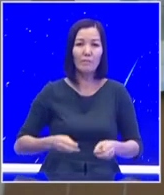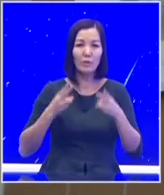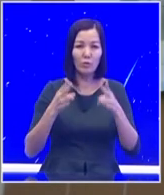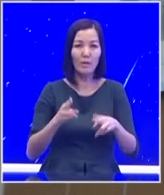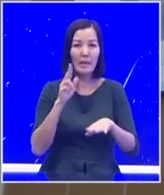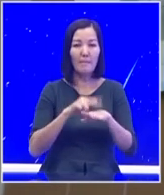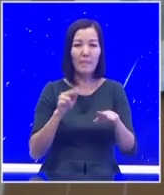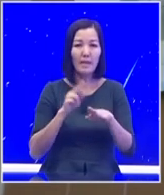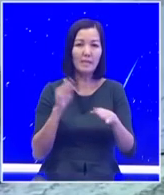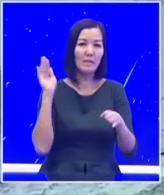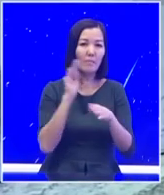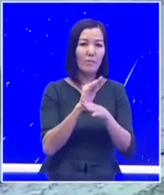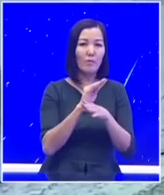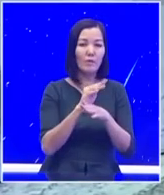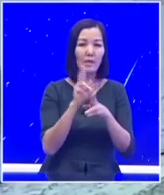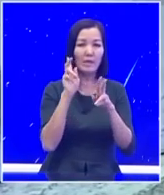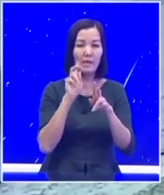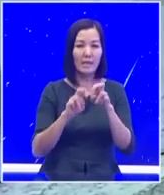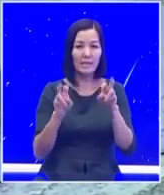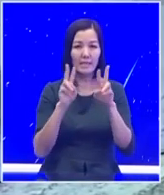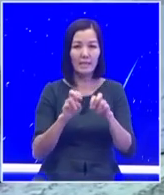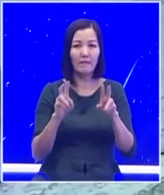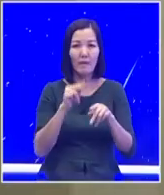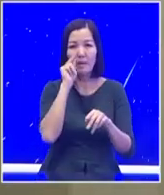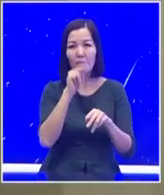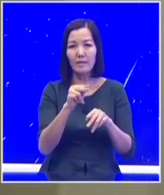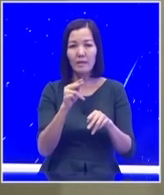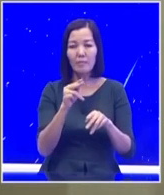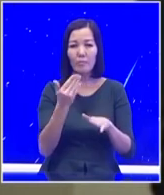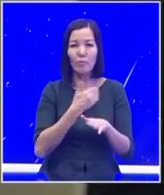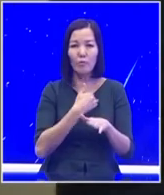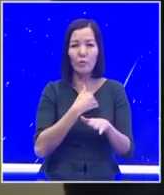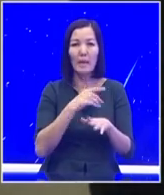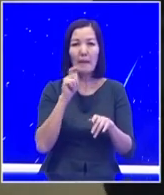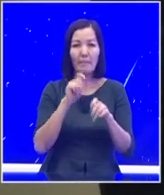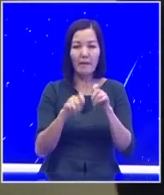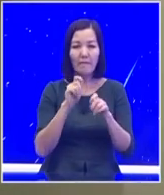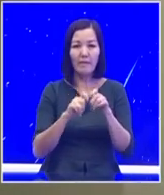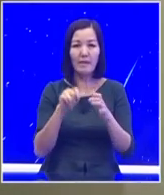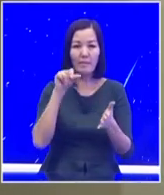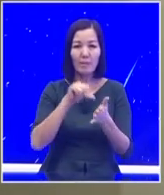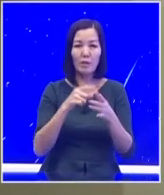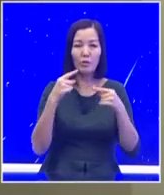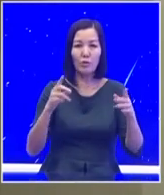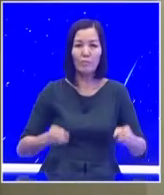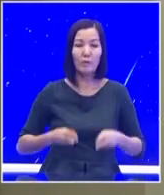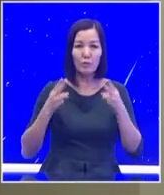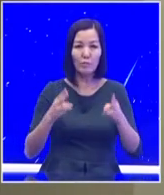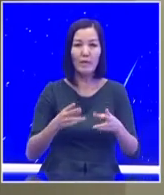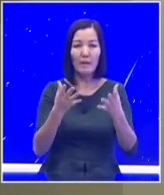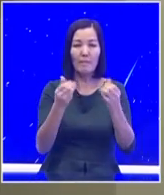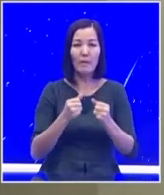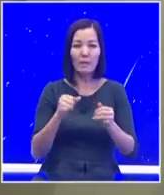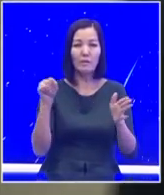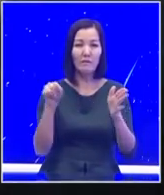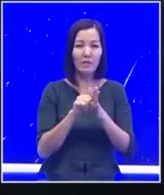преступлении. В полиции дополнили, что в ходе расследования подозреваемые также будут проверены на причастность к другим преступлениям.